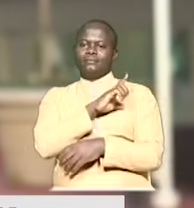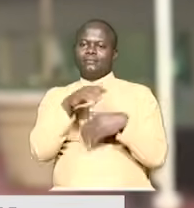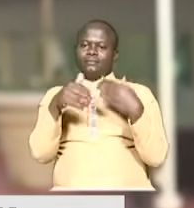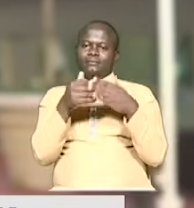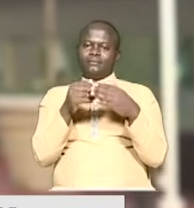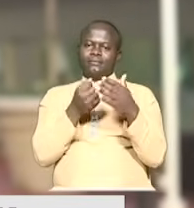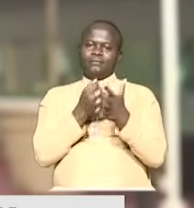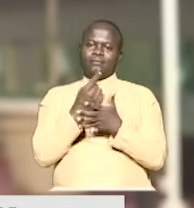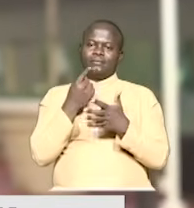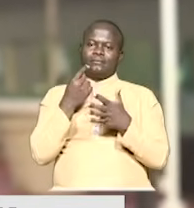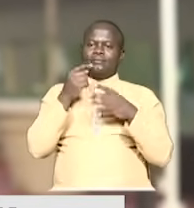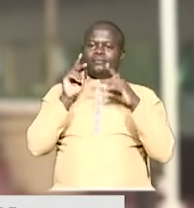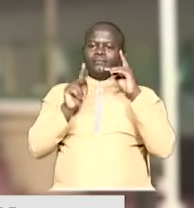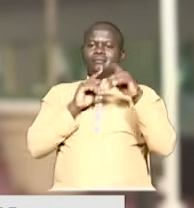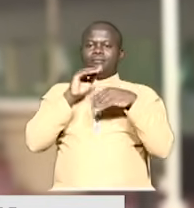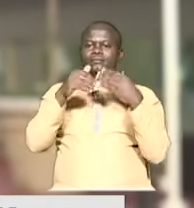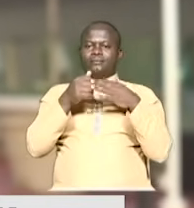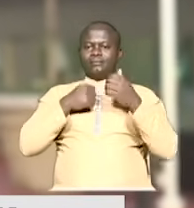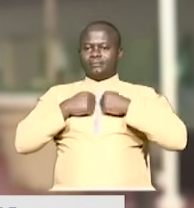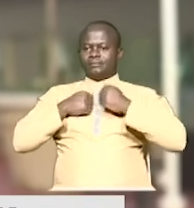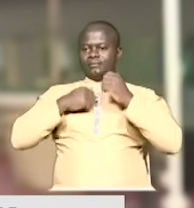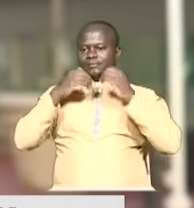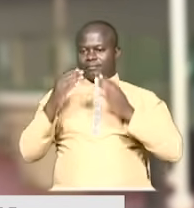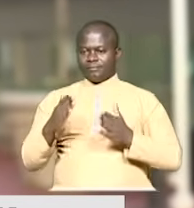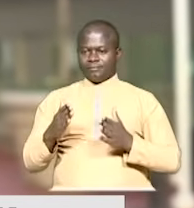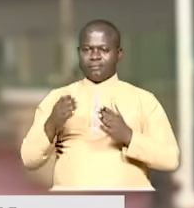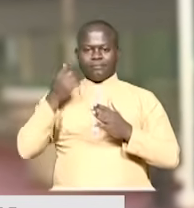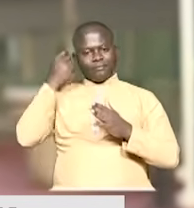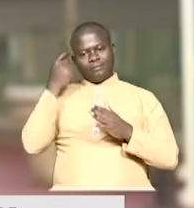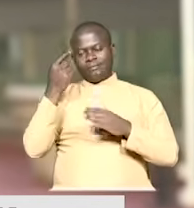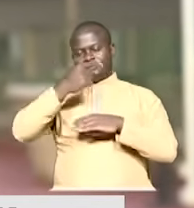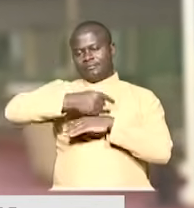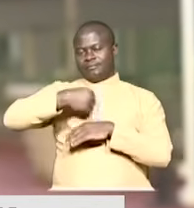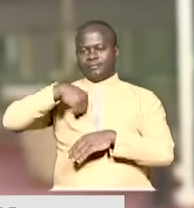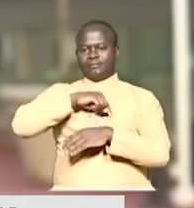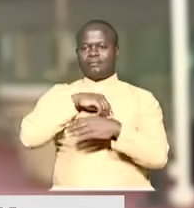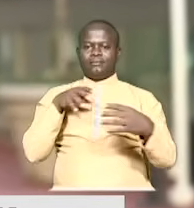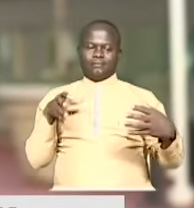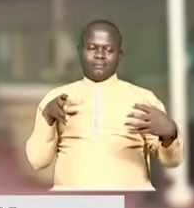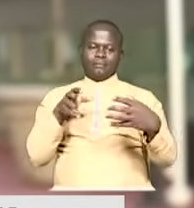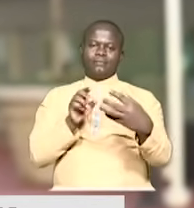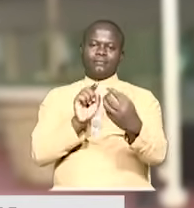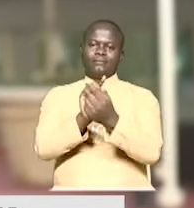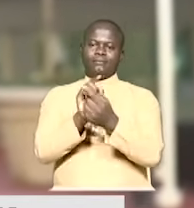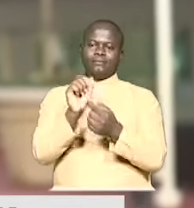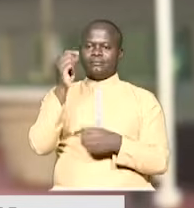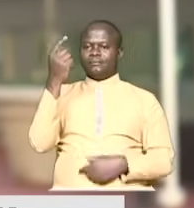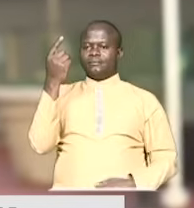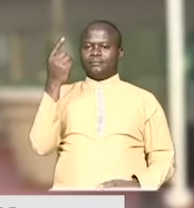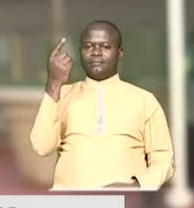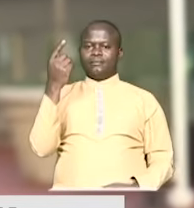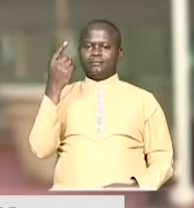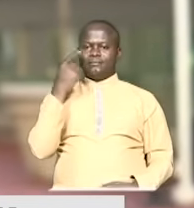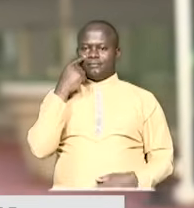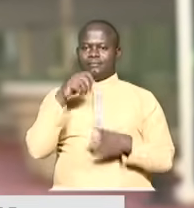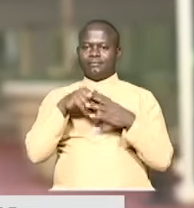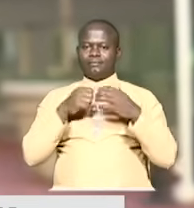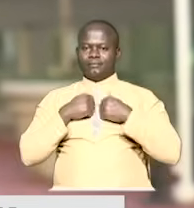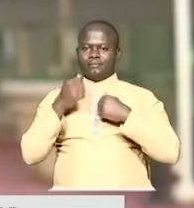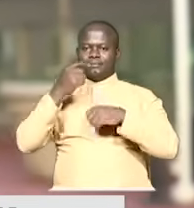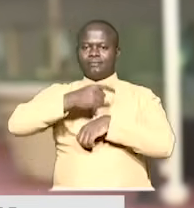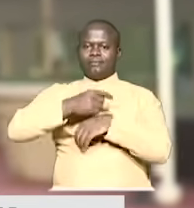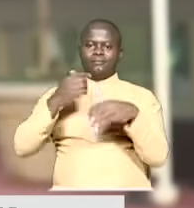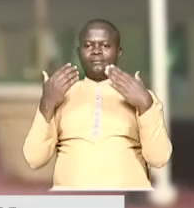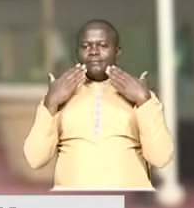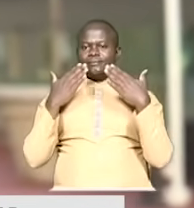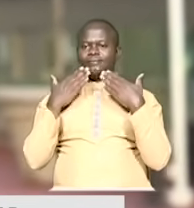gitanga opportunity ku bantu b'abanyarwanda ubwo ni umunsi duhura twese ikintu cya mbere rero mbona muri Rwanda Day ni